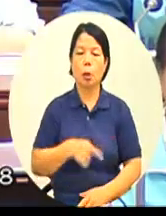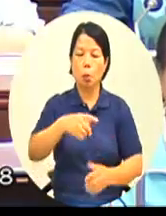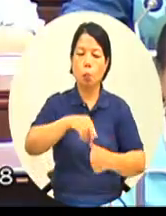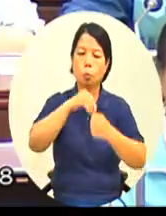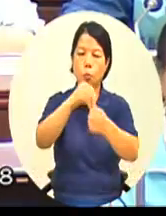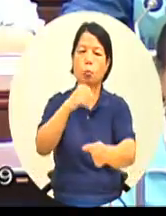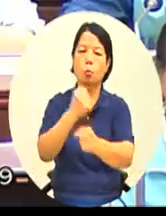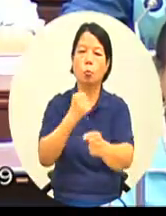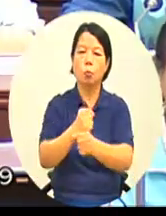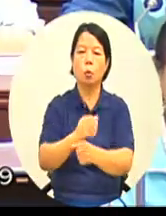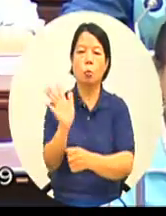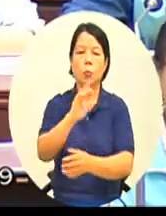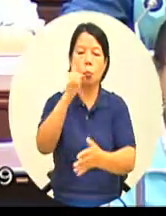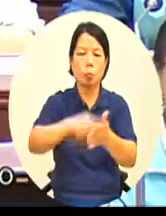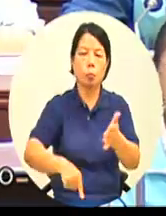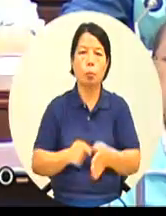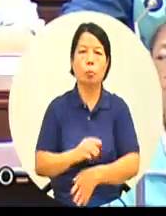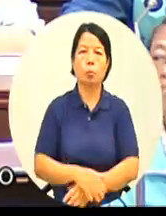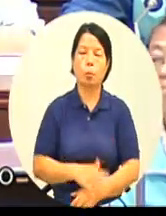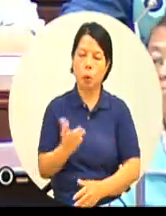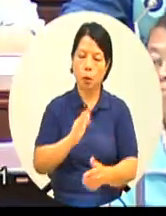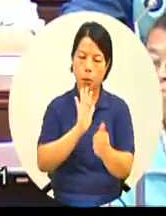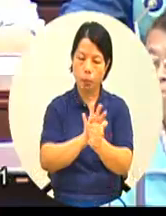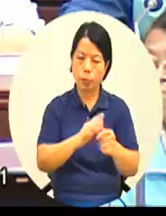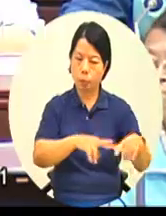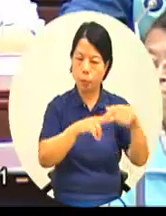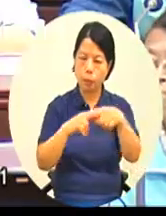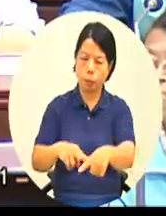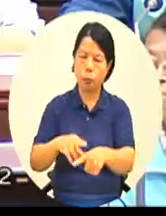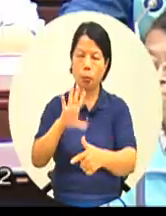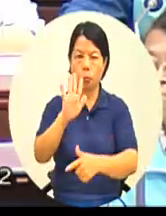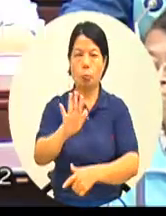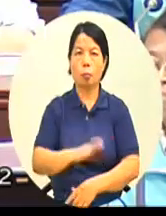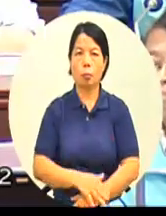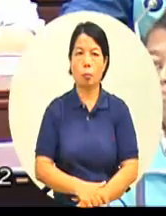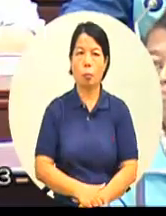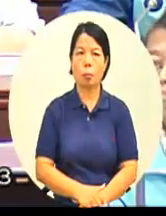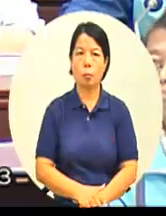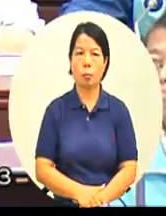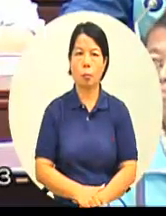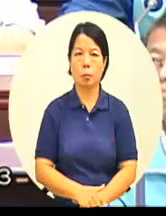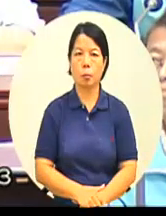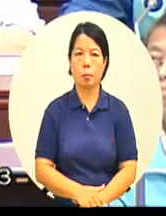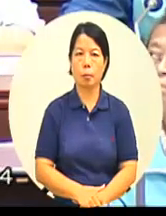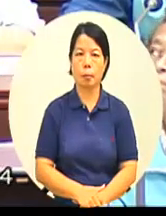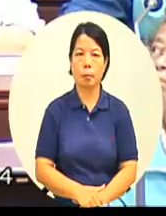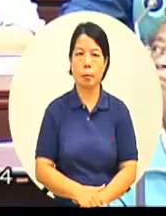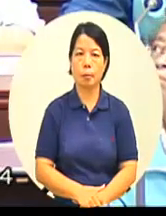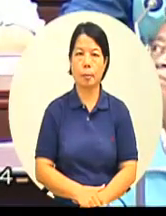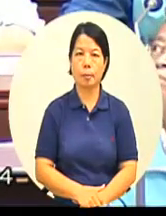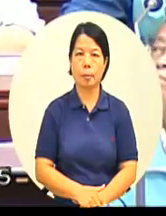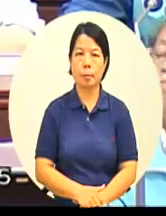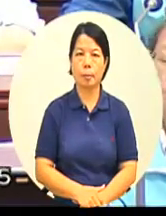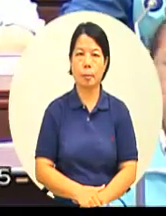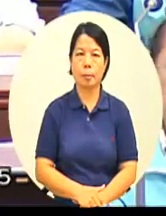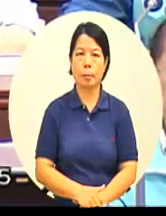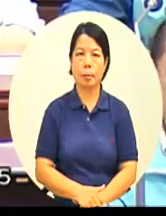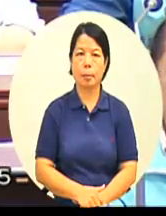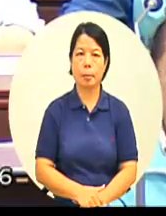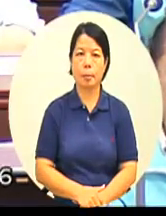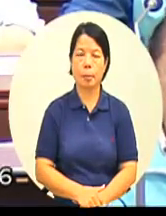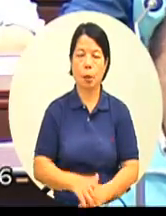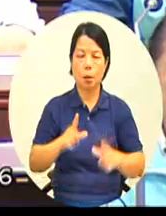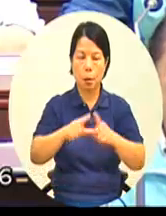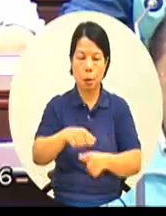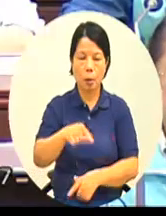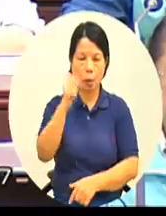但是我们也有协助他出去就业的这个部分，那甚至也有像那个大致杂